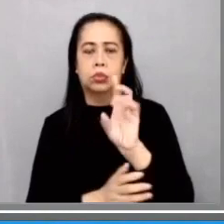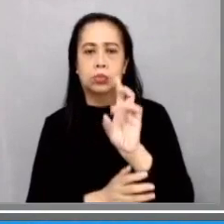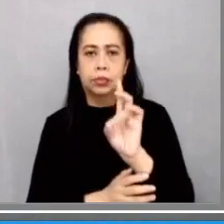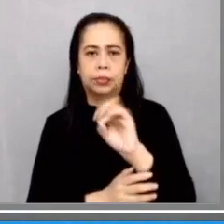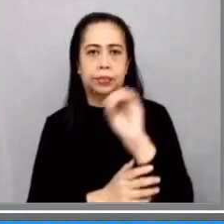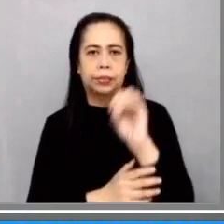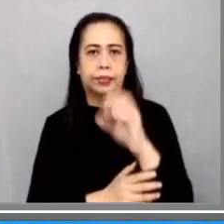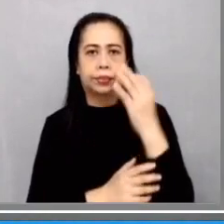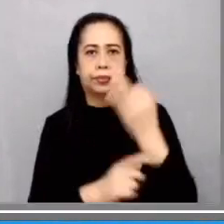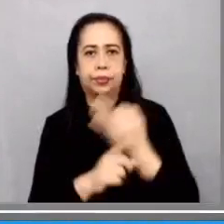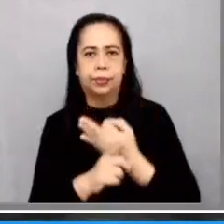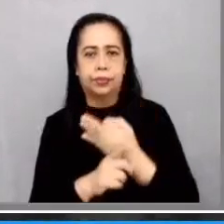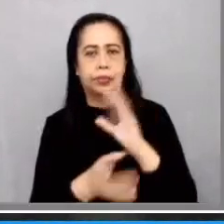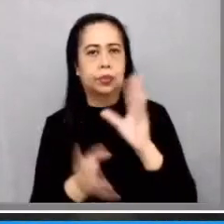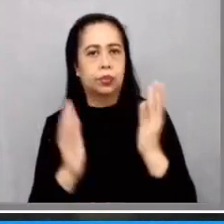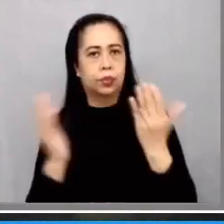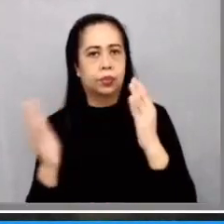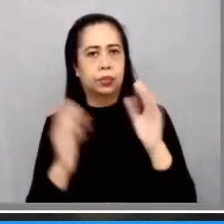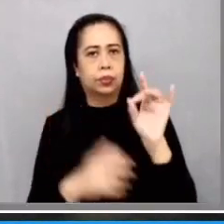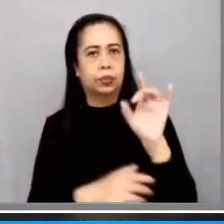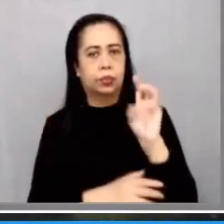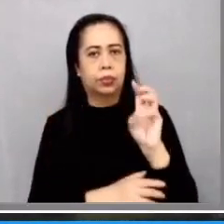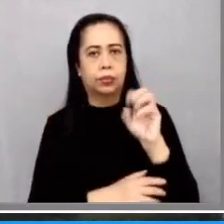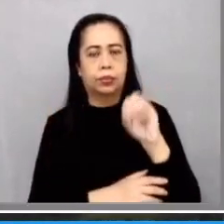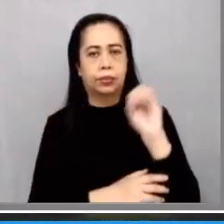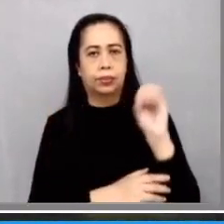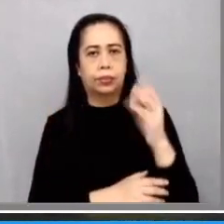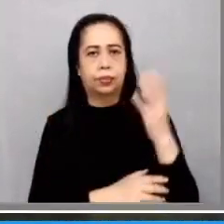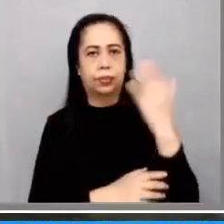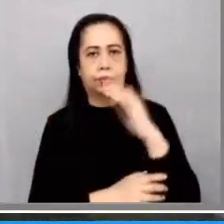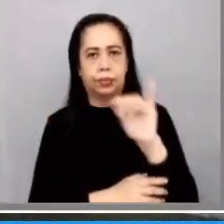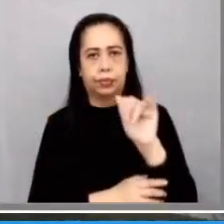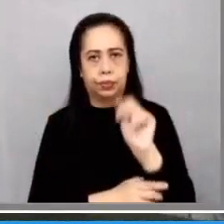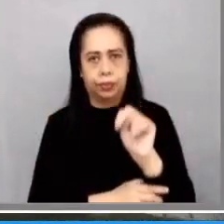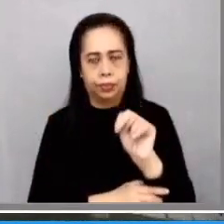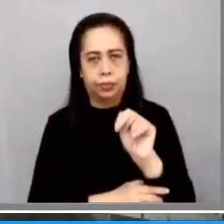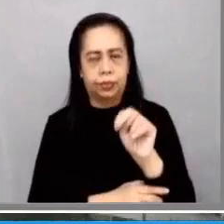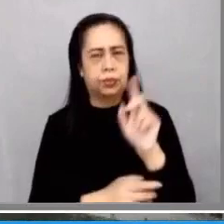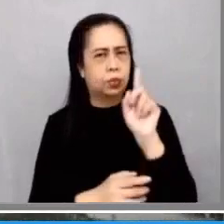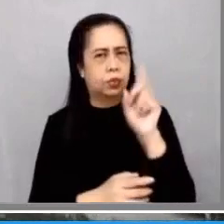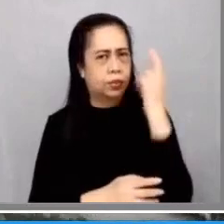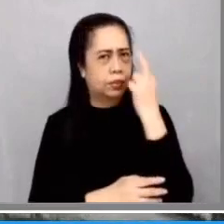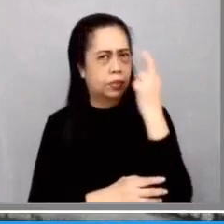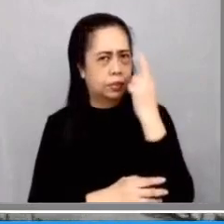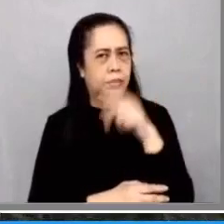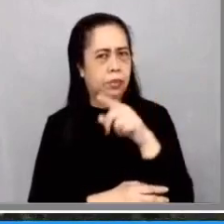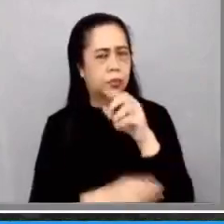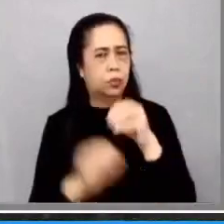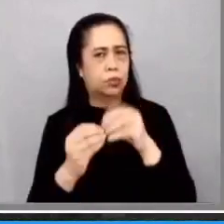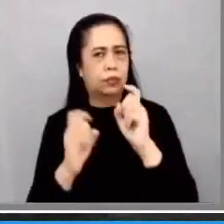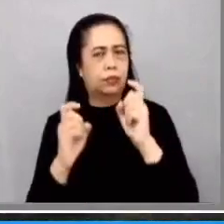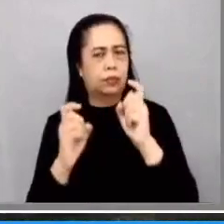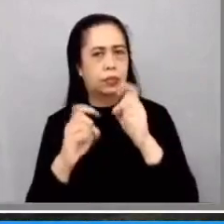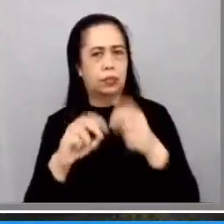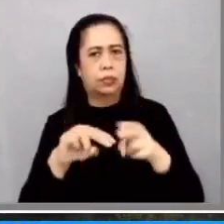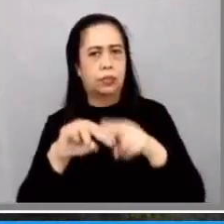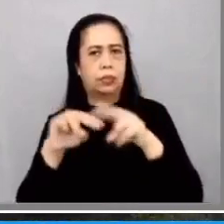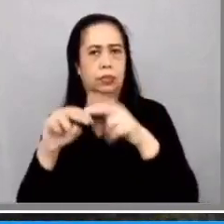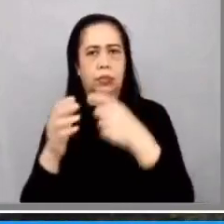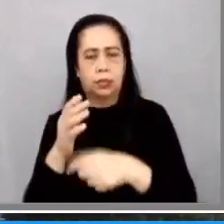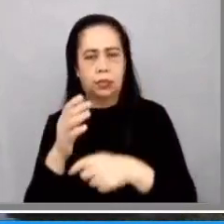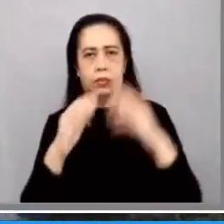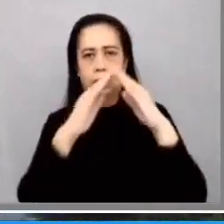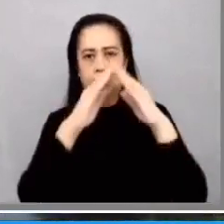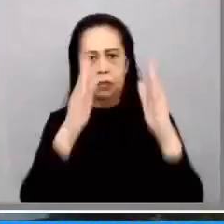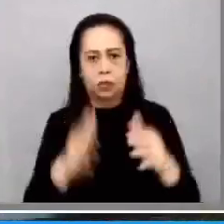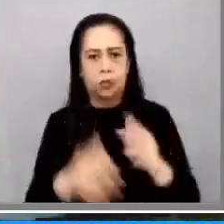Pebrero kumpara sa 8.6% noong Enero. Pangunahing dahilan daw dyan ang mas mabilis na pagtaas ng presyo ng housing,